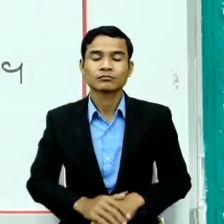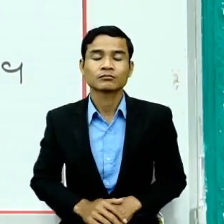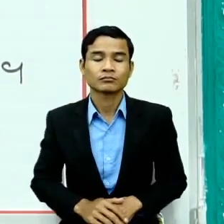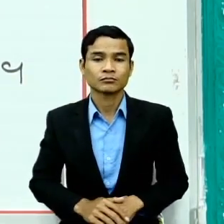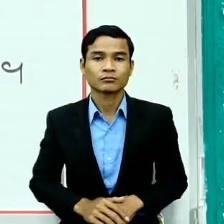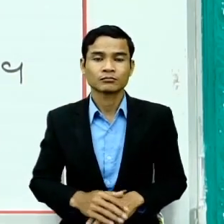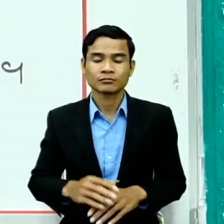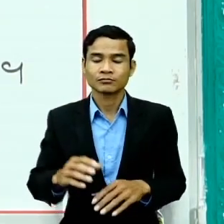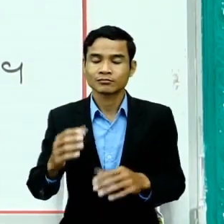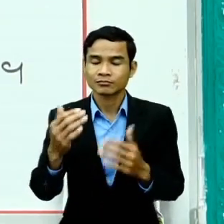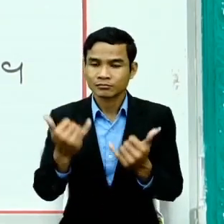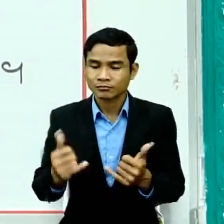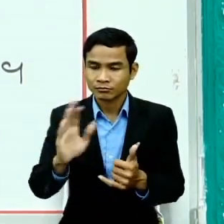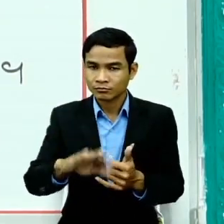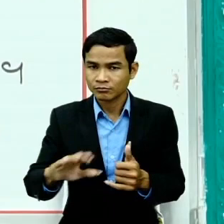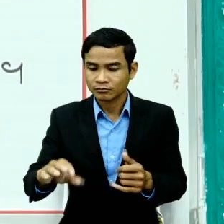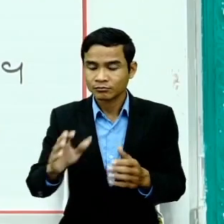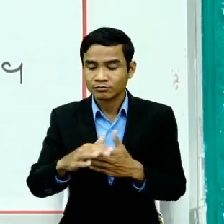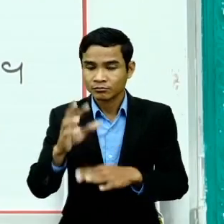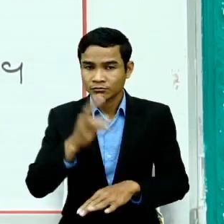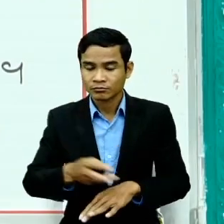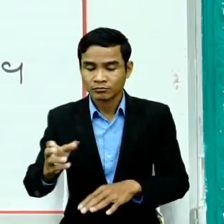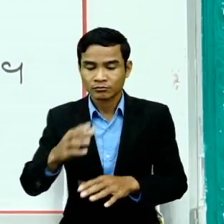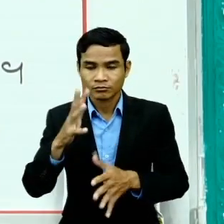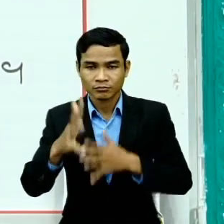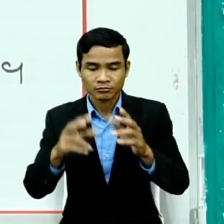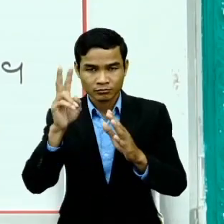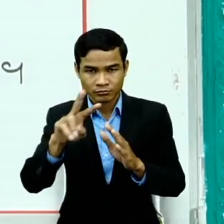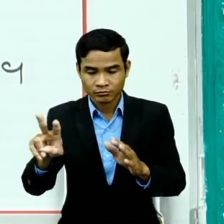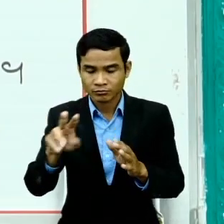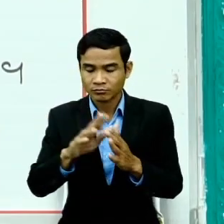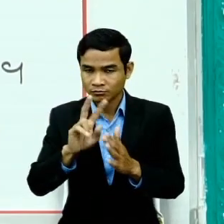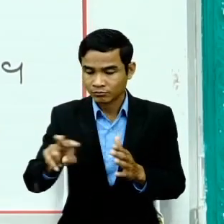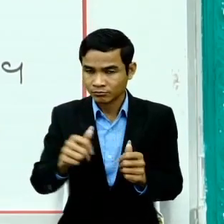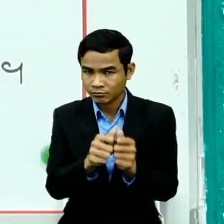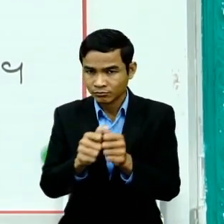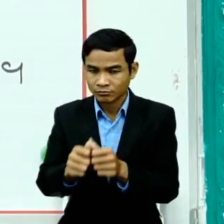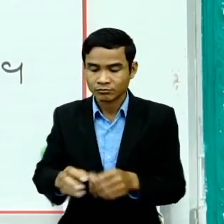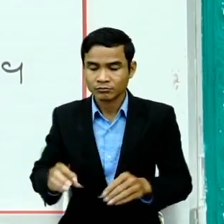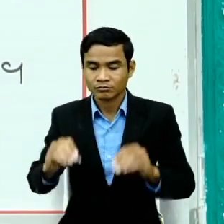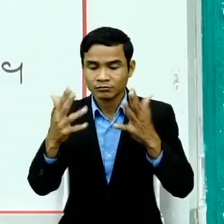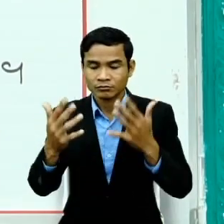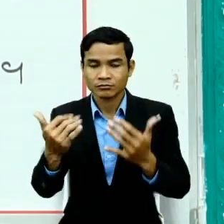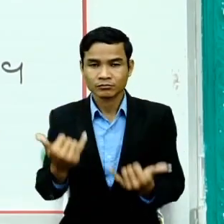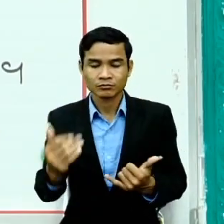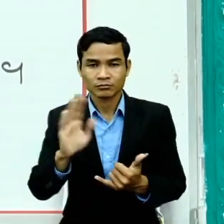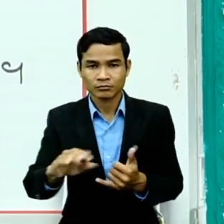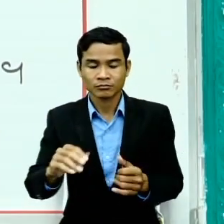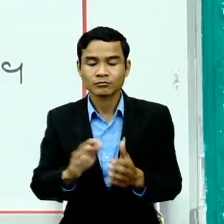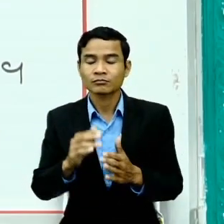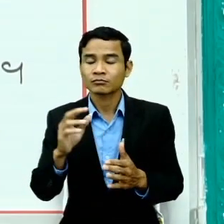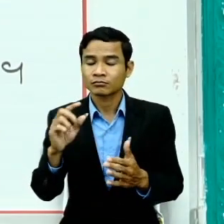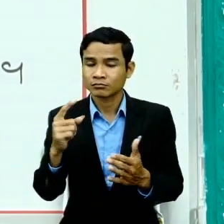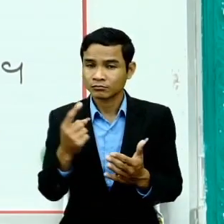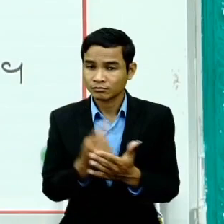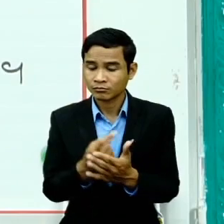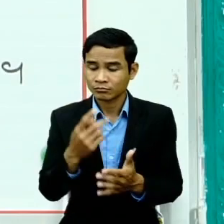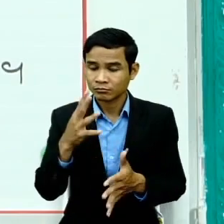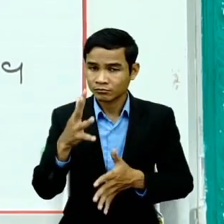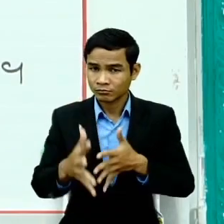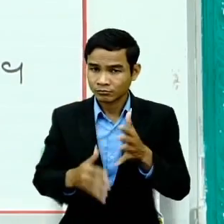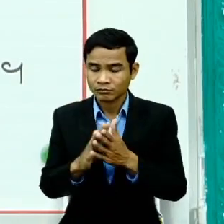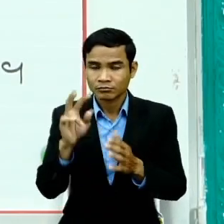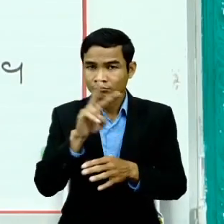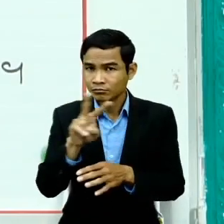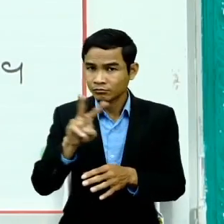chà ẩm bánh máy cha con ban án ắt bật cho mùi nhẹ cờ rồi hai nè con chà ấy lấy con từng ở kia chà con chà án ắt